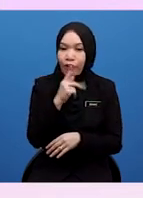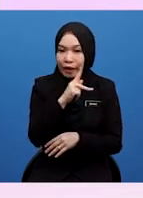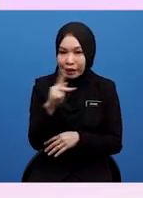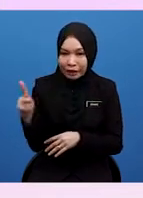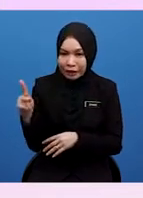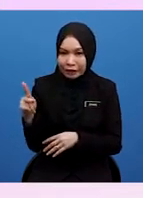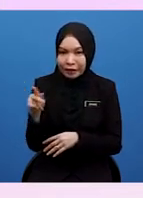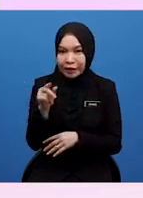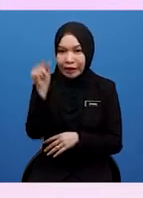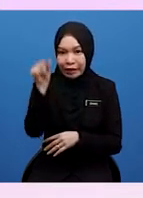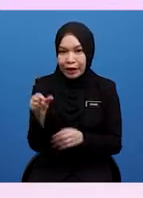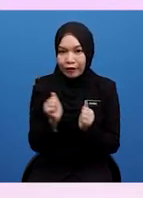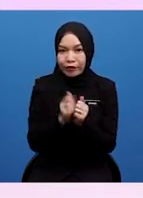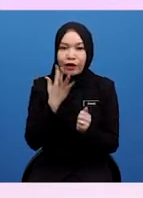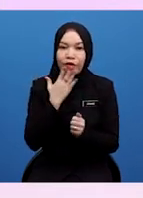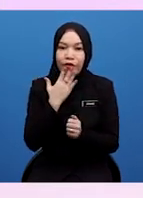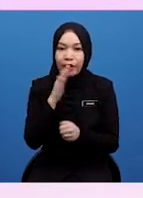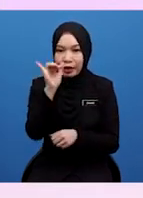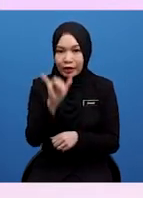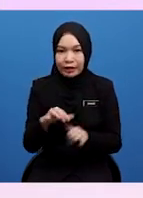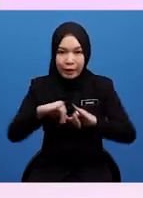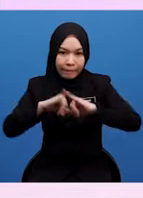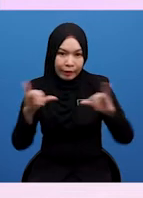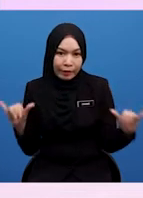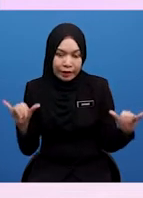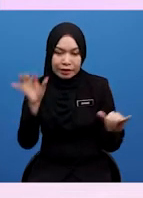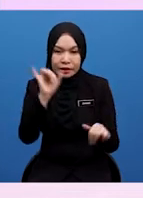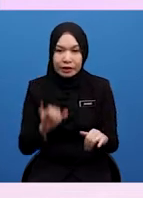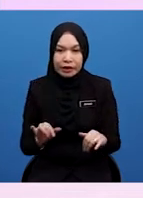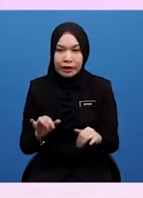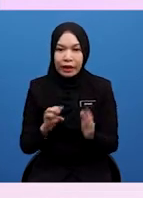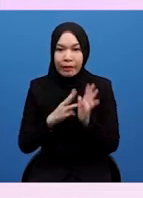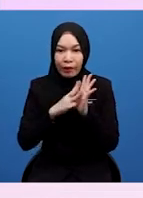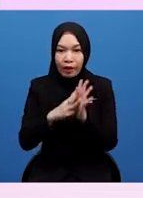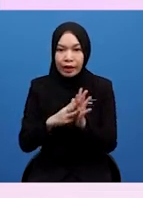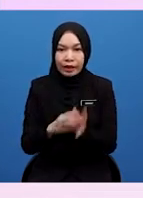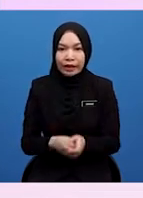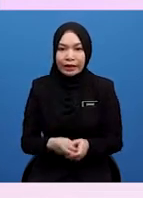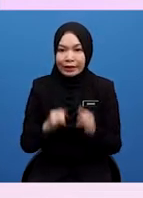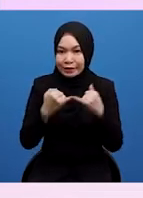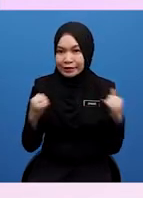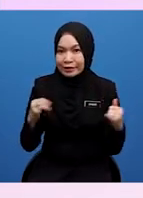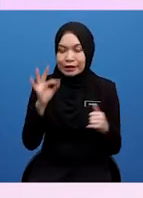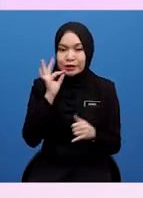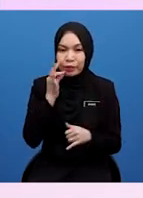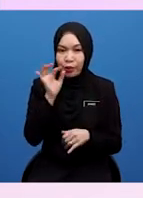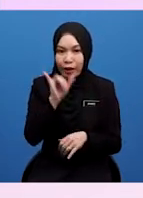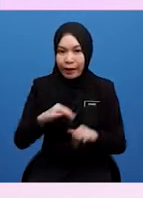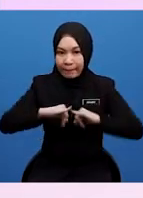Warnakan graf bar dengan warna yang berbeza yang mewakili jenis buah yang